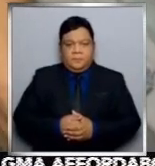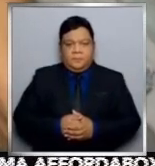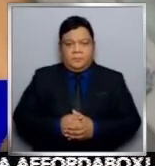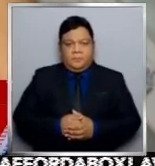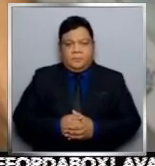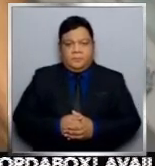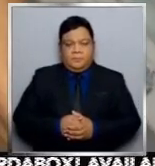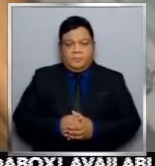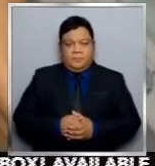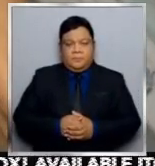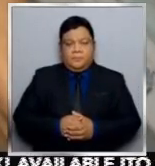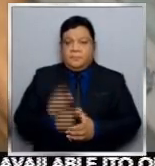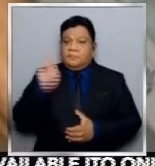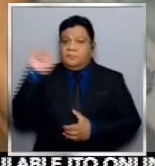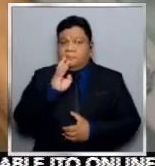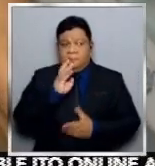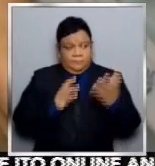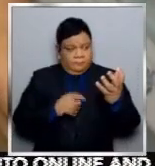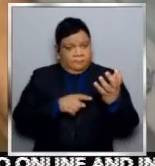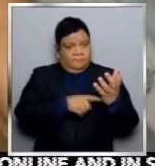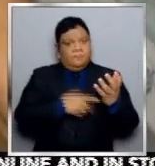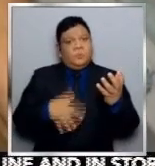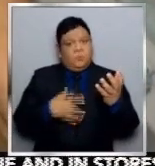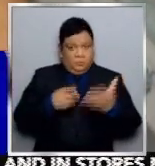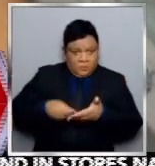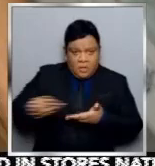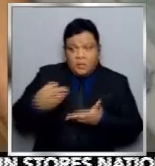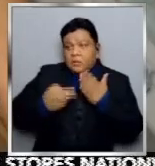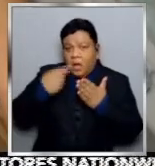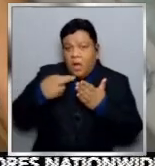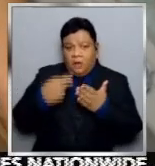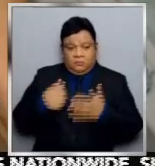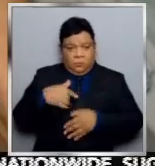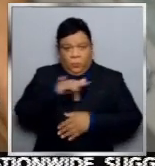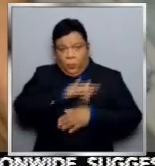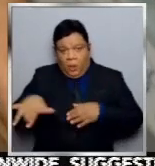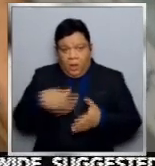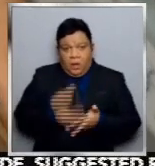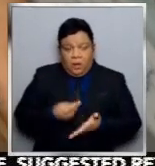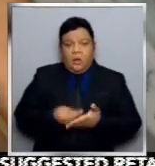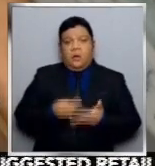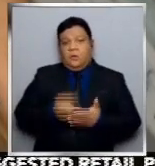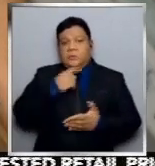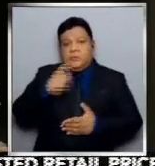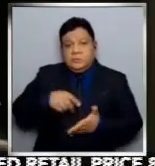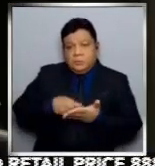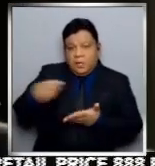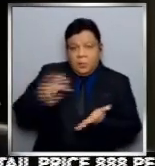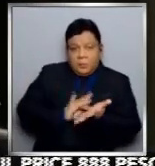Malaking bagay po yan kasi na kung pabili lang ng bigas, pag walang-wala ka, at kung kailangan mo yung kabili ng gamot, panduktong din